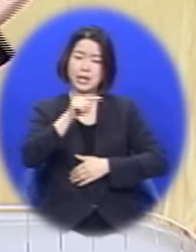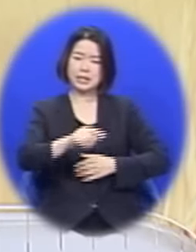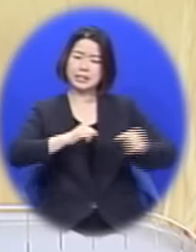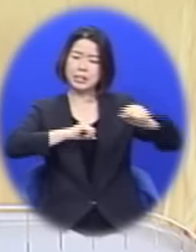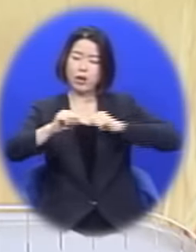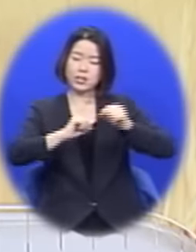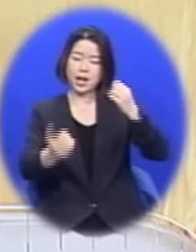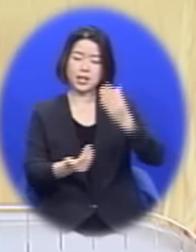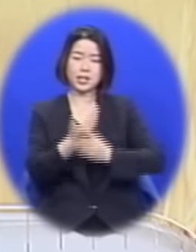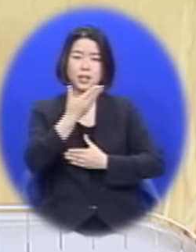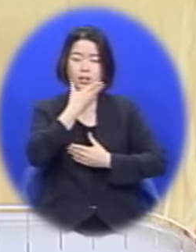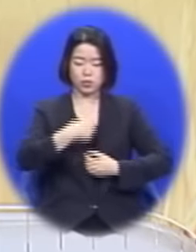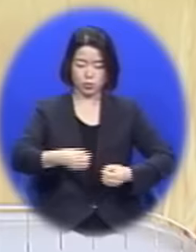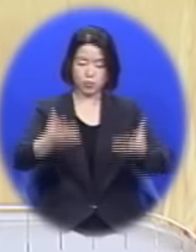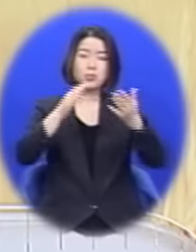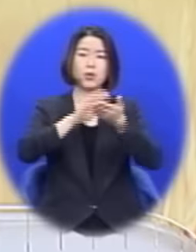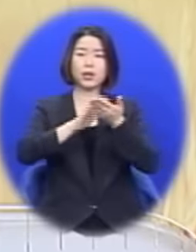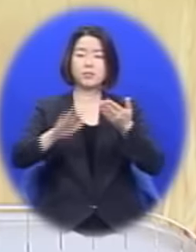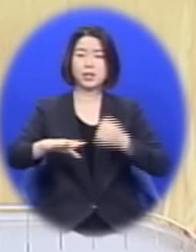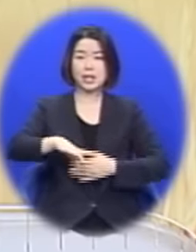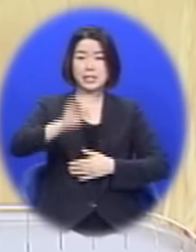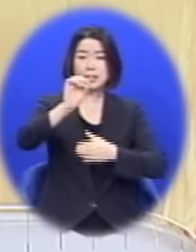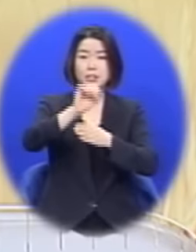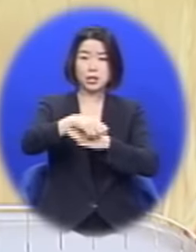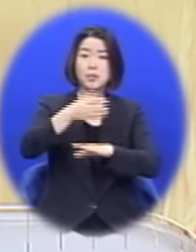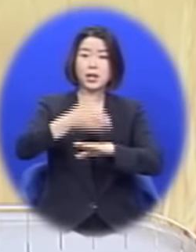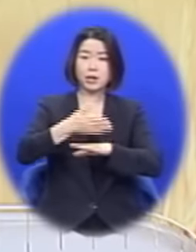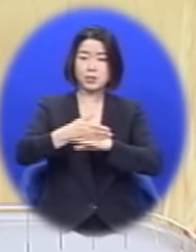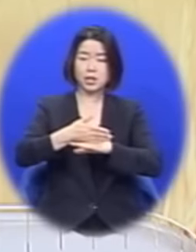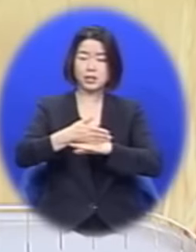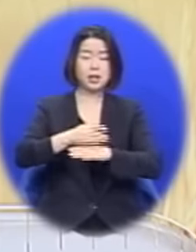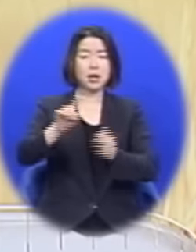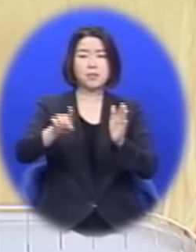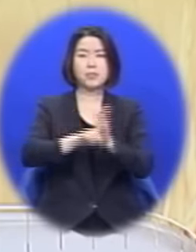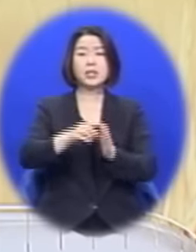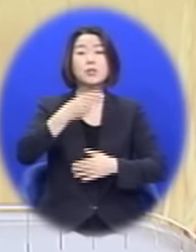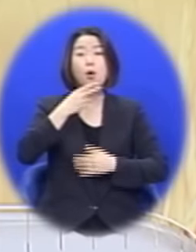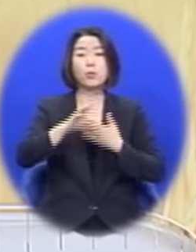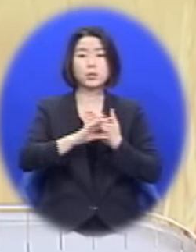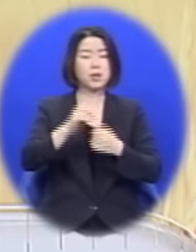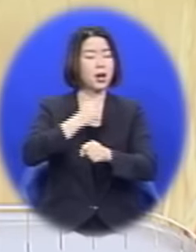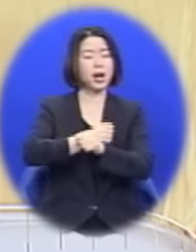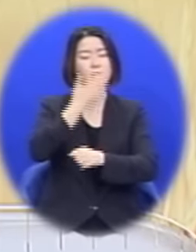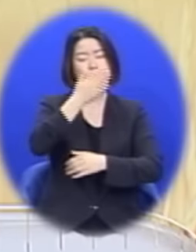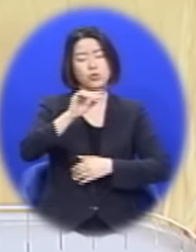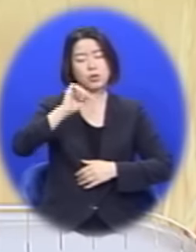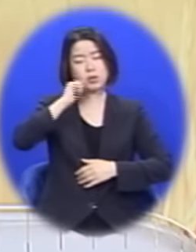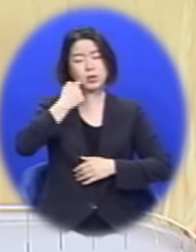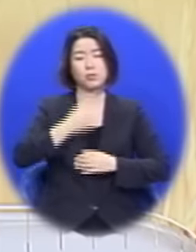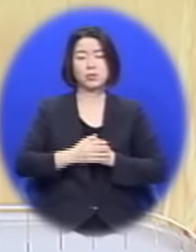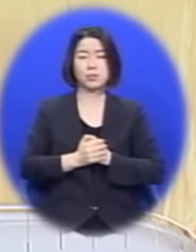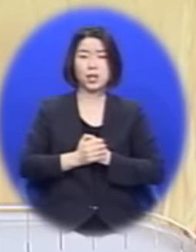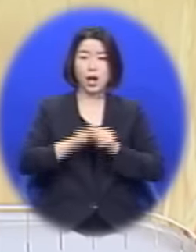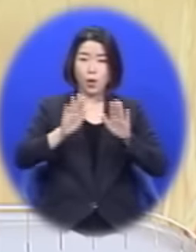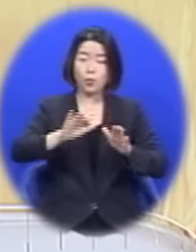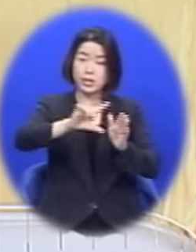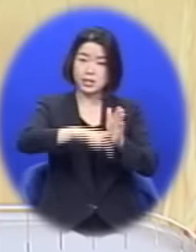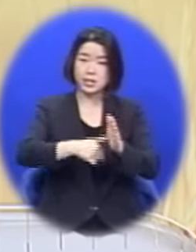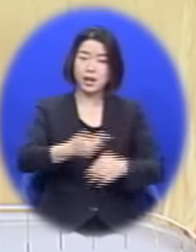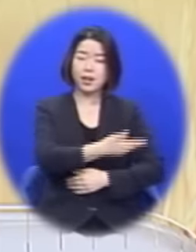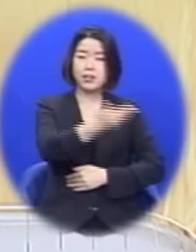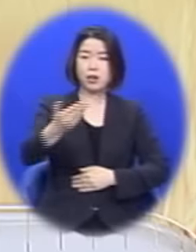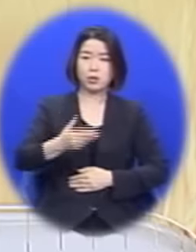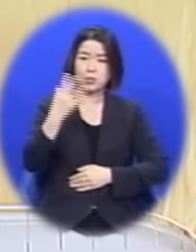일어나기를 축복합니다. 첫 열매 감사는 이건 믿음 없이는 못하는 것입니다. 오늘 이 시간